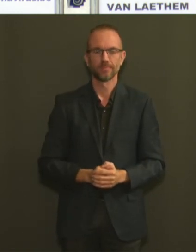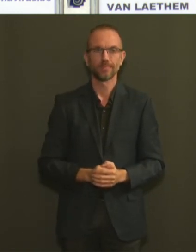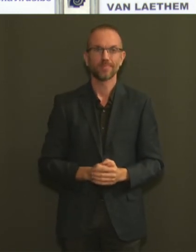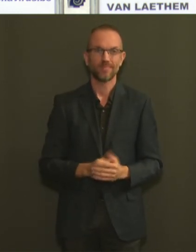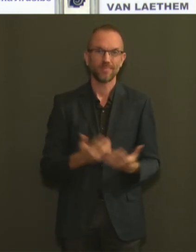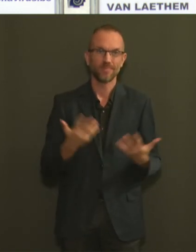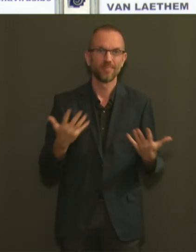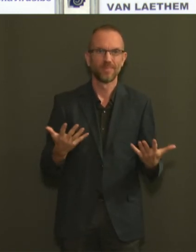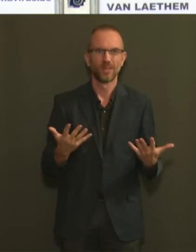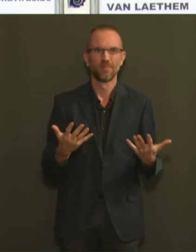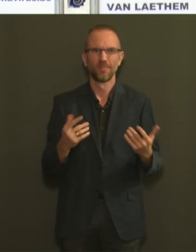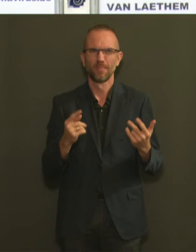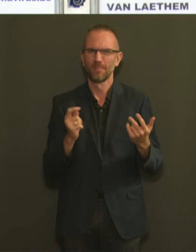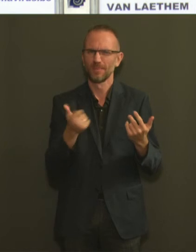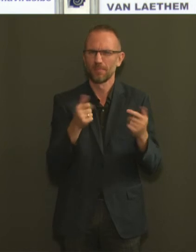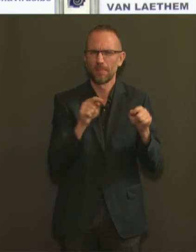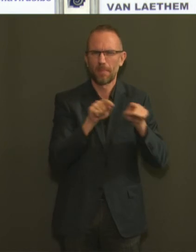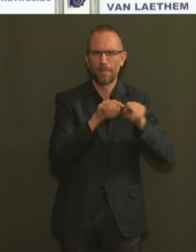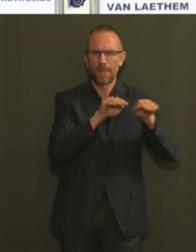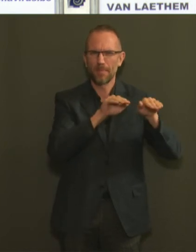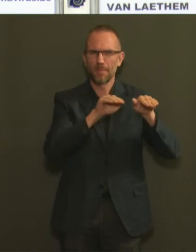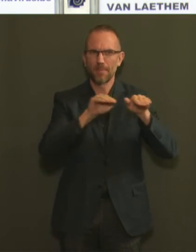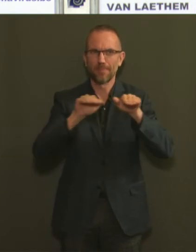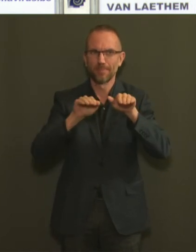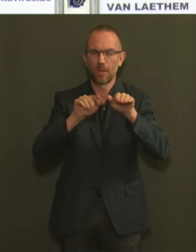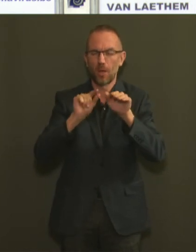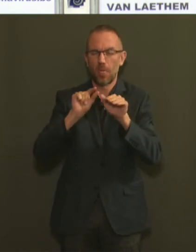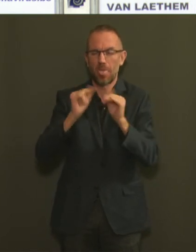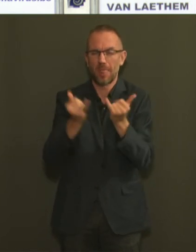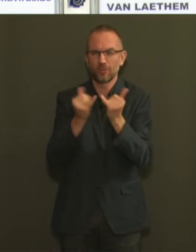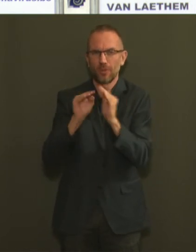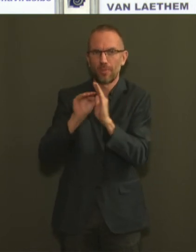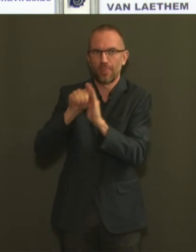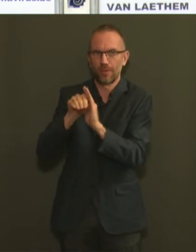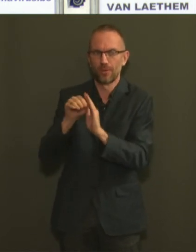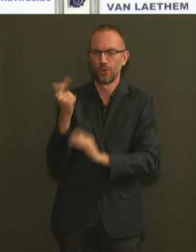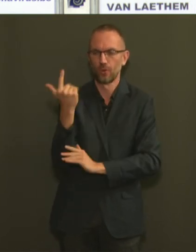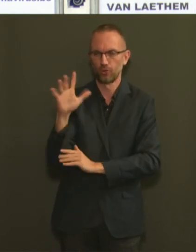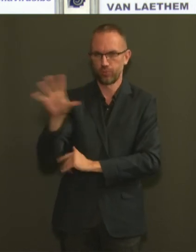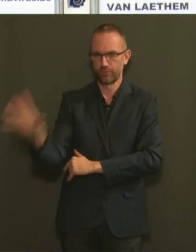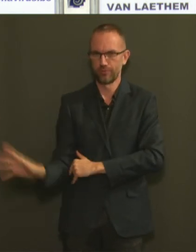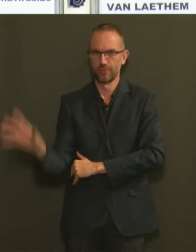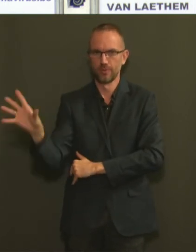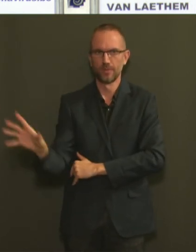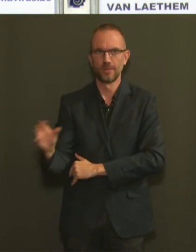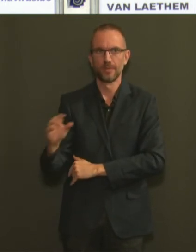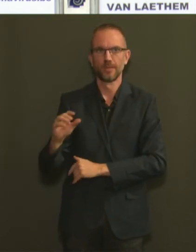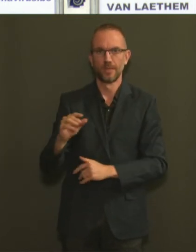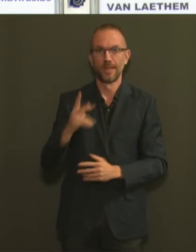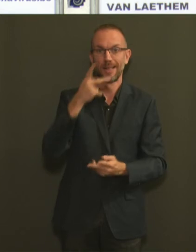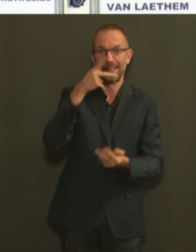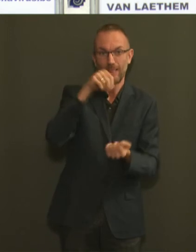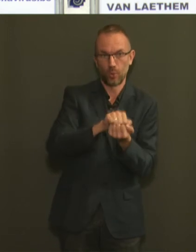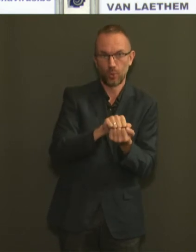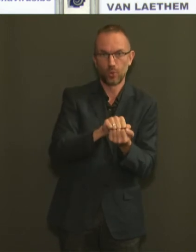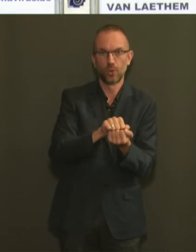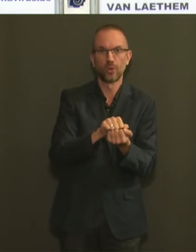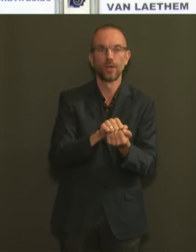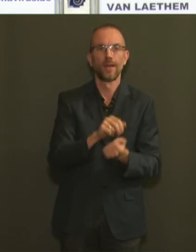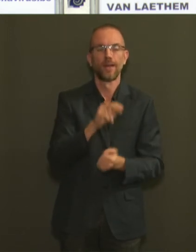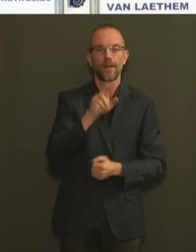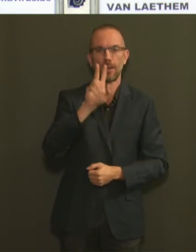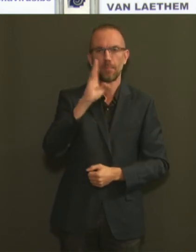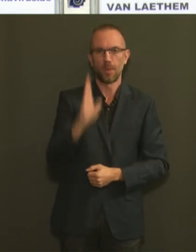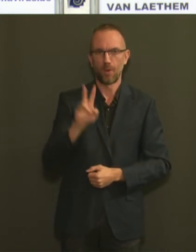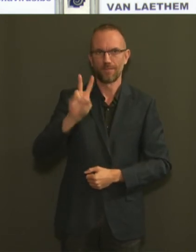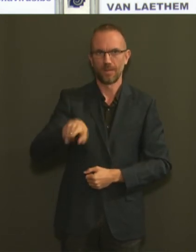diminution des chiffres dans le luxembourg le hainaut tu es le brabant flamand en nombre absolu